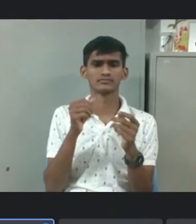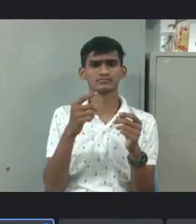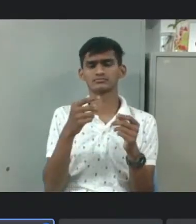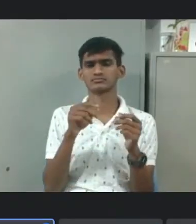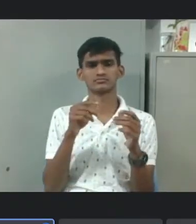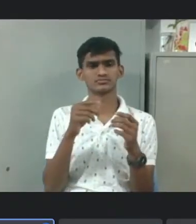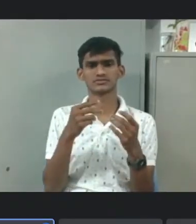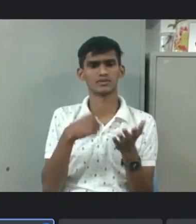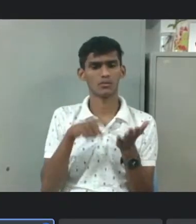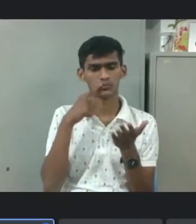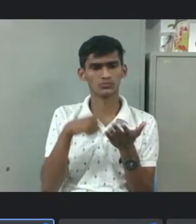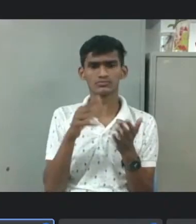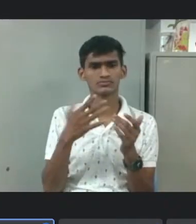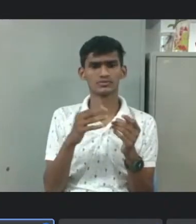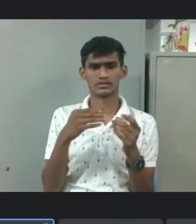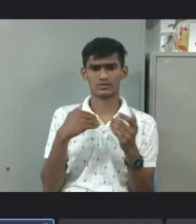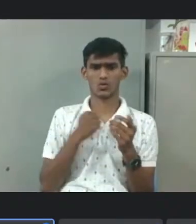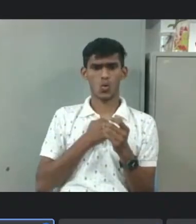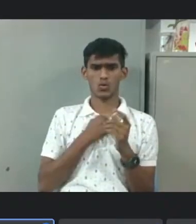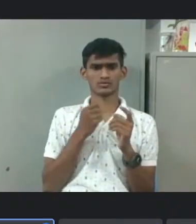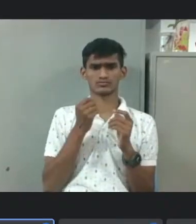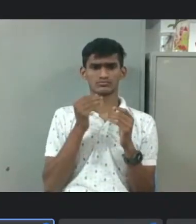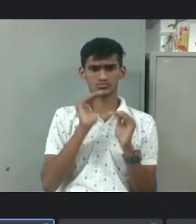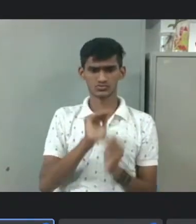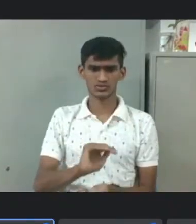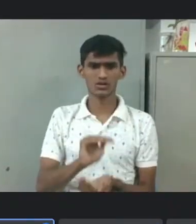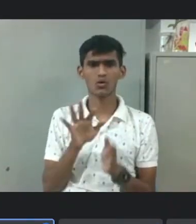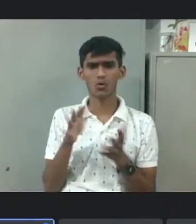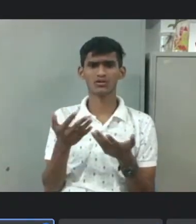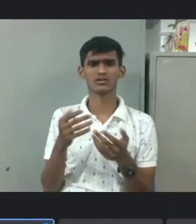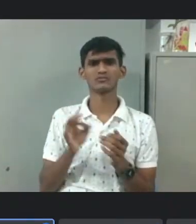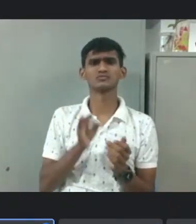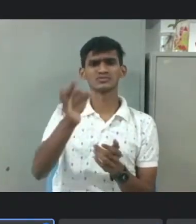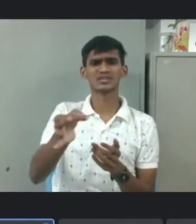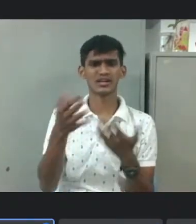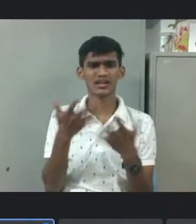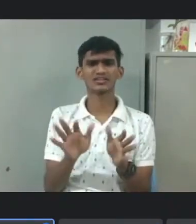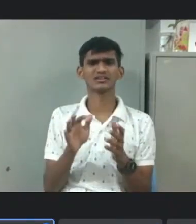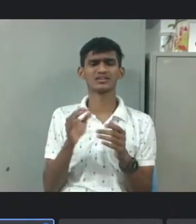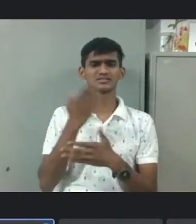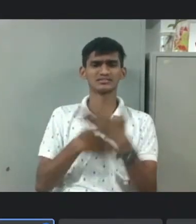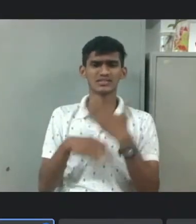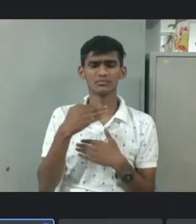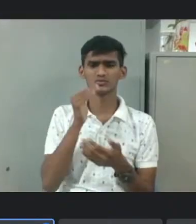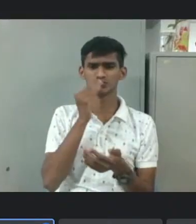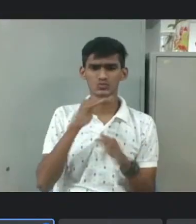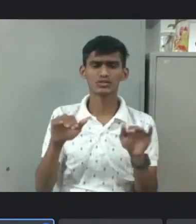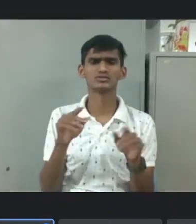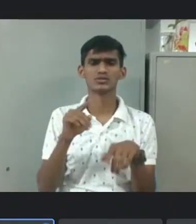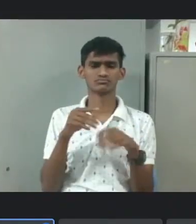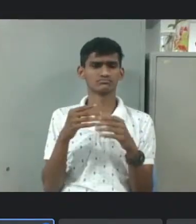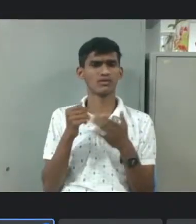മോനക്ക് അല്ലെങ്കിലും മറ്റുള്ള ഇനി വരുന്ന കുട്ടികൾക്കെങ്കിലും അതുകൊണ്ടൊരു ഗുണം ഉണ്ടാവാൻ വേണ്ടിയിട്ടാണ് നിരന്തരം ഇത് ആവശ്യപ്പെട്ടുകൊണ്ടിരിക്കുന്നത്. കാരണം ഇങ്ങനത്തെ